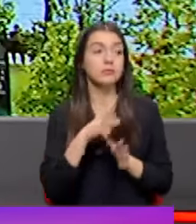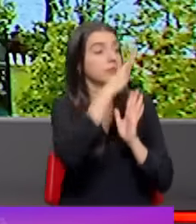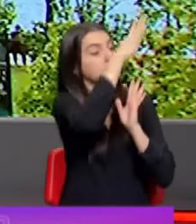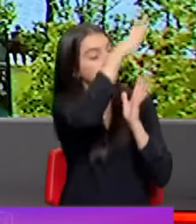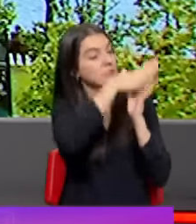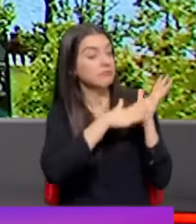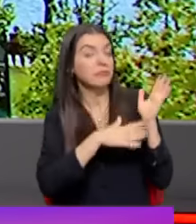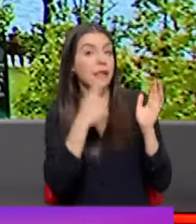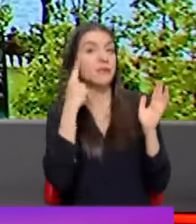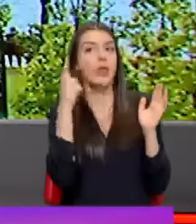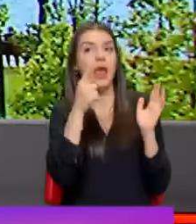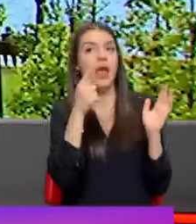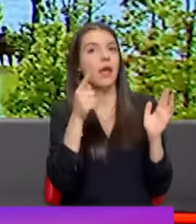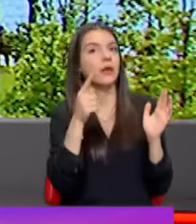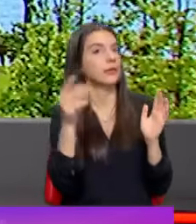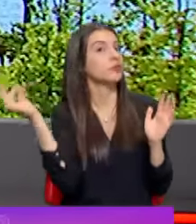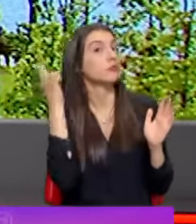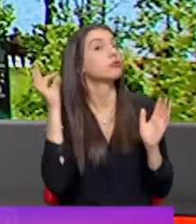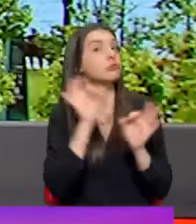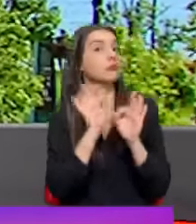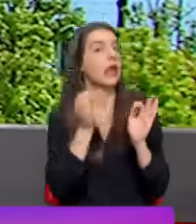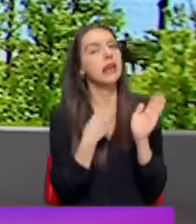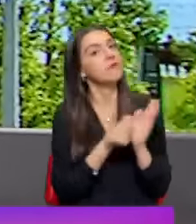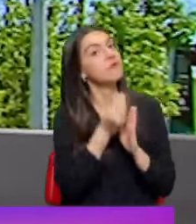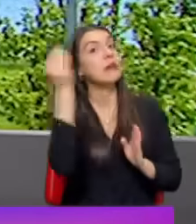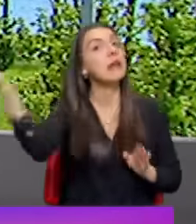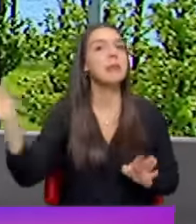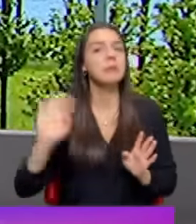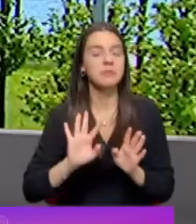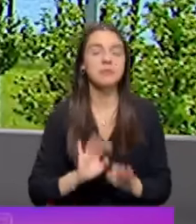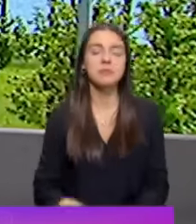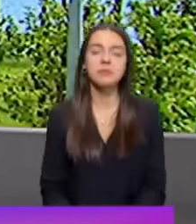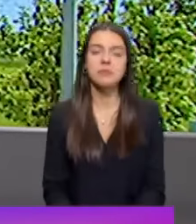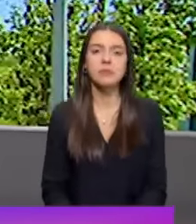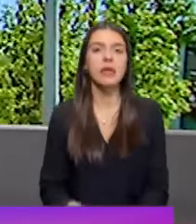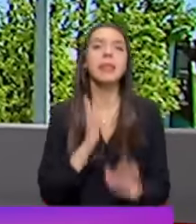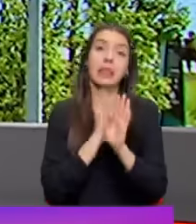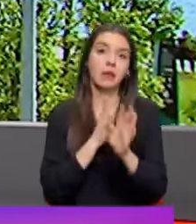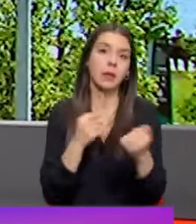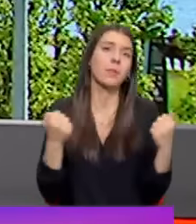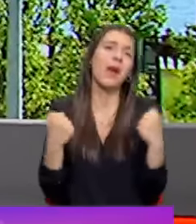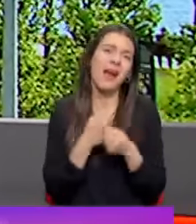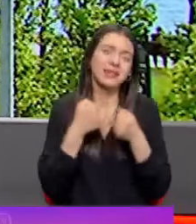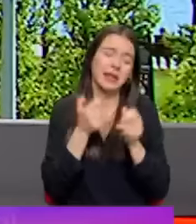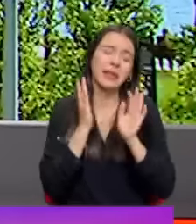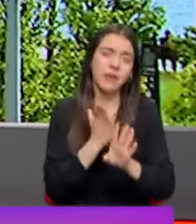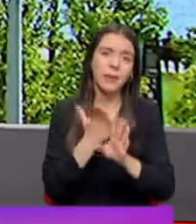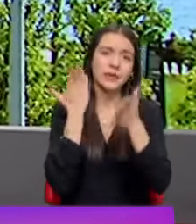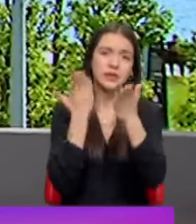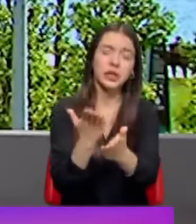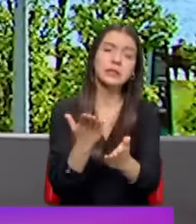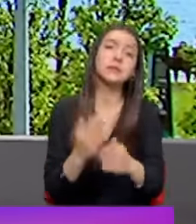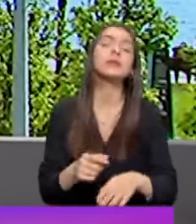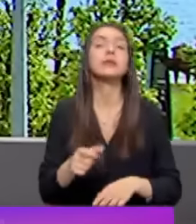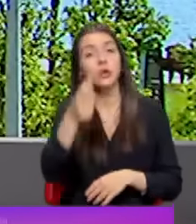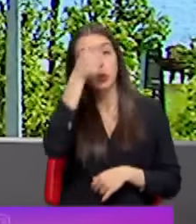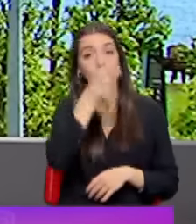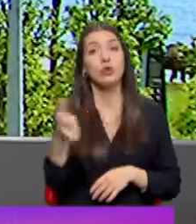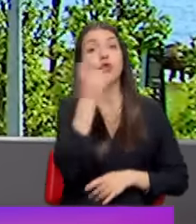liste halinde ilgililere ulaşabilsin diye. Devam edelim, kazalarla devam edeceğiz. Ülkenin